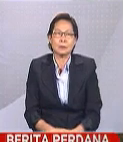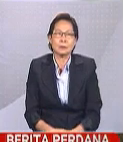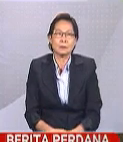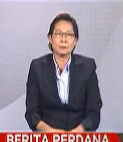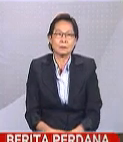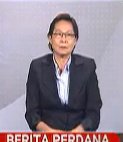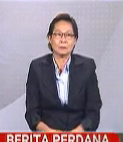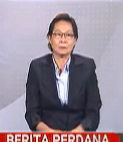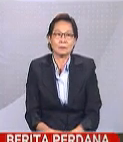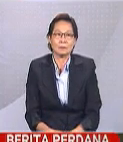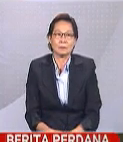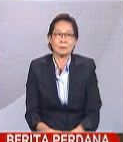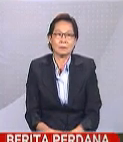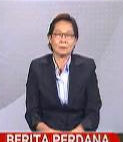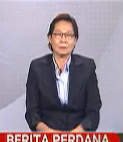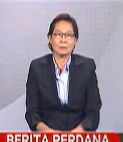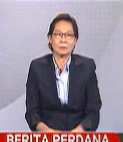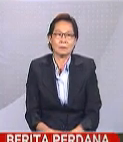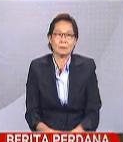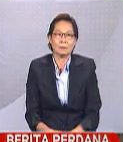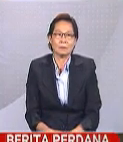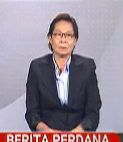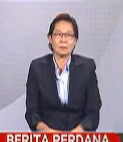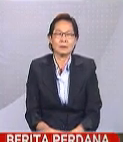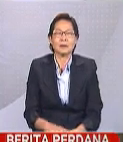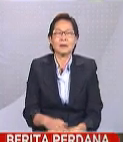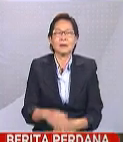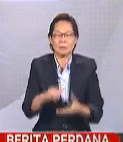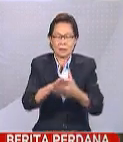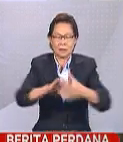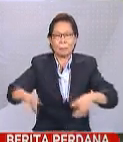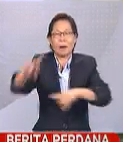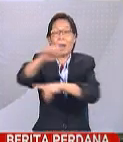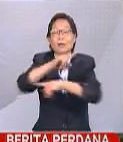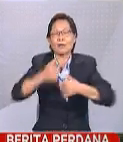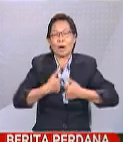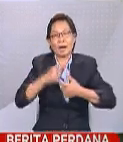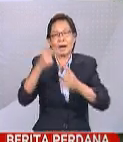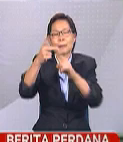cakap selamat raya untuk anak-anak saya, suami saya,